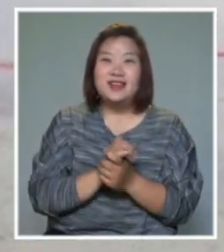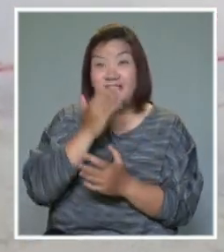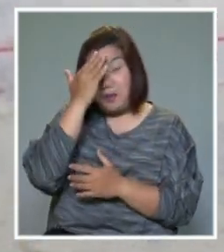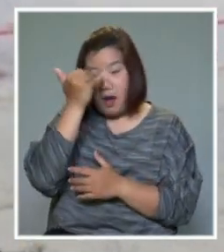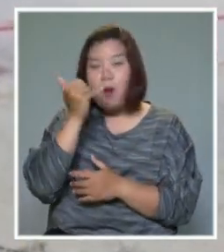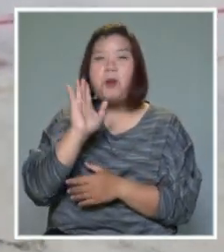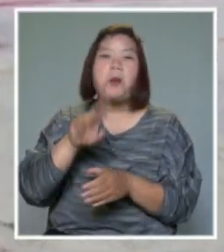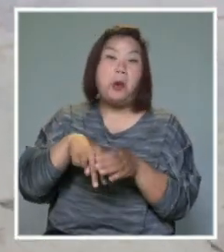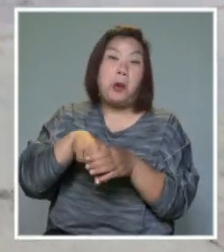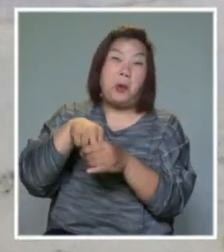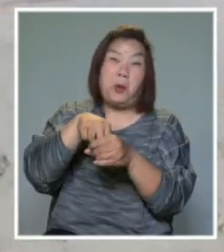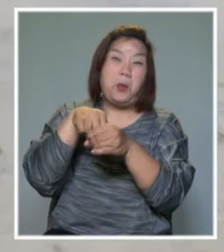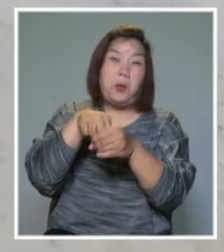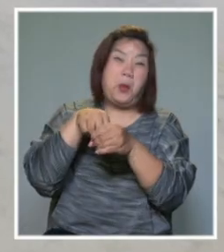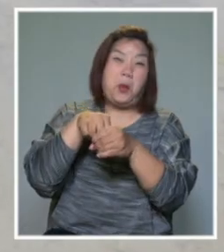ดูด